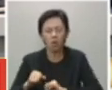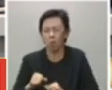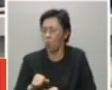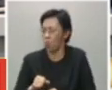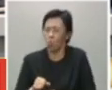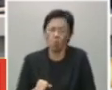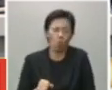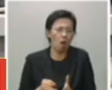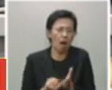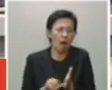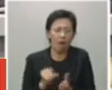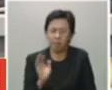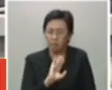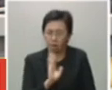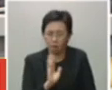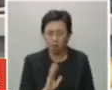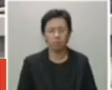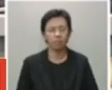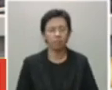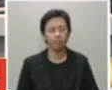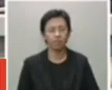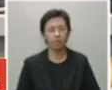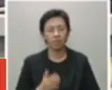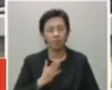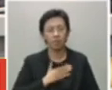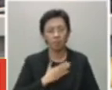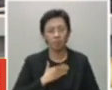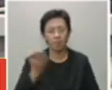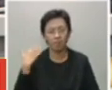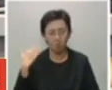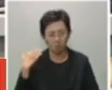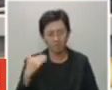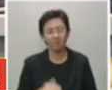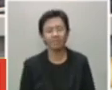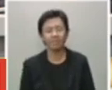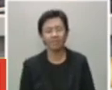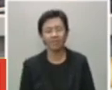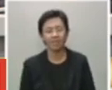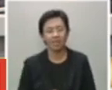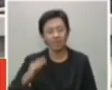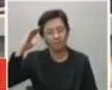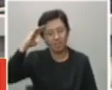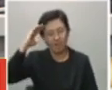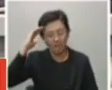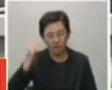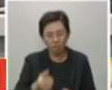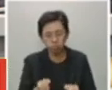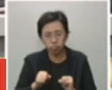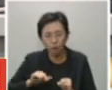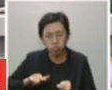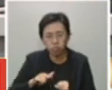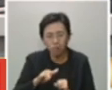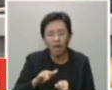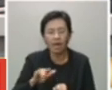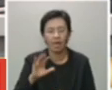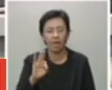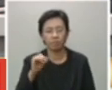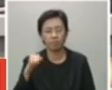ผมเองตัวผมเนี่ยเคยเป็นนักบินรบของกองทัพอากาศผมบินเครื่องบิน F-16